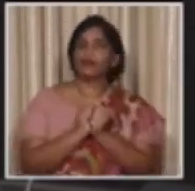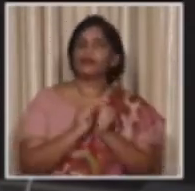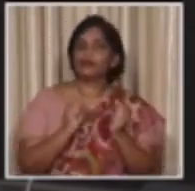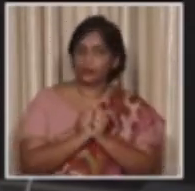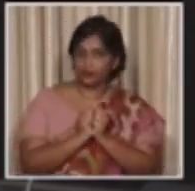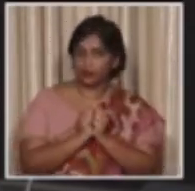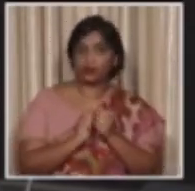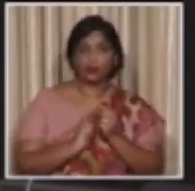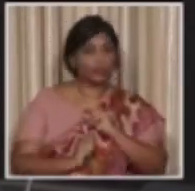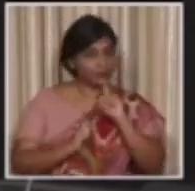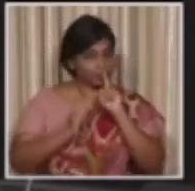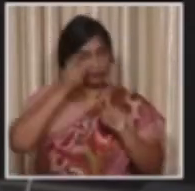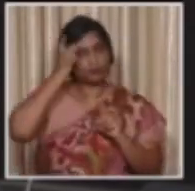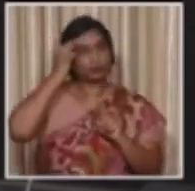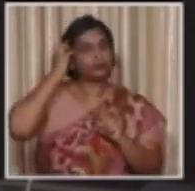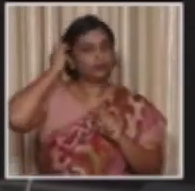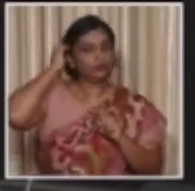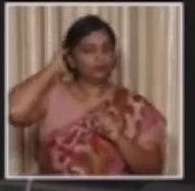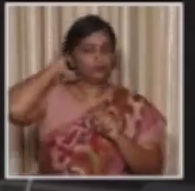මේ අපි කියන